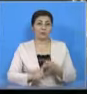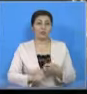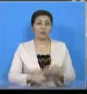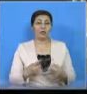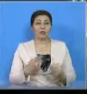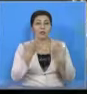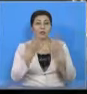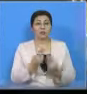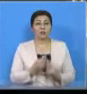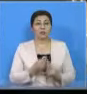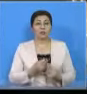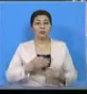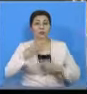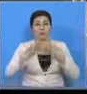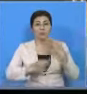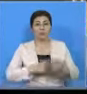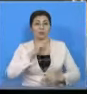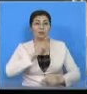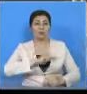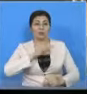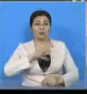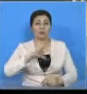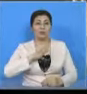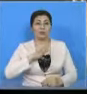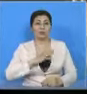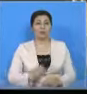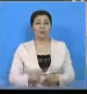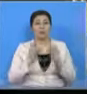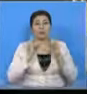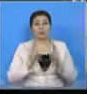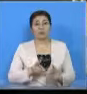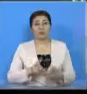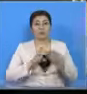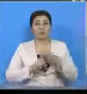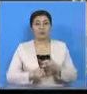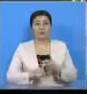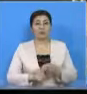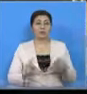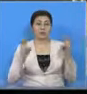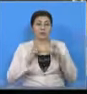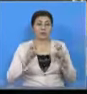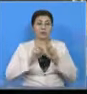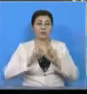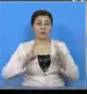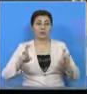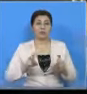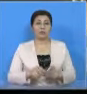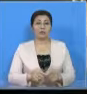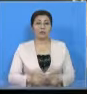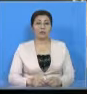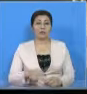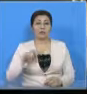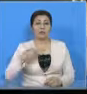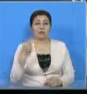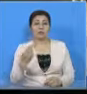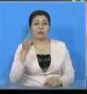лаборатория. Ол особо опасный инфекцияның лабораториясы, ол мына вирустық зертханалар. Солардың арқасында ПЦР